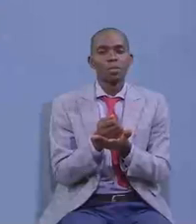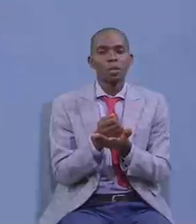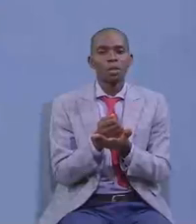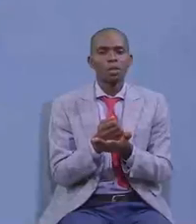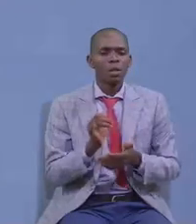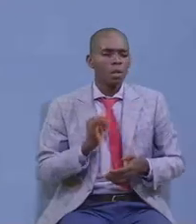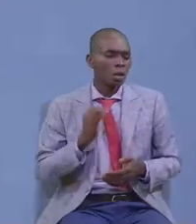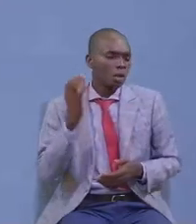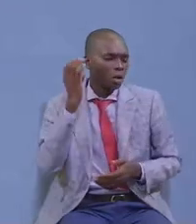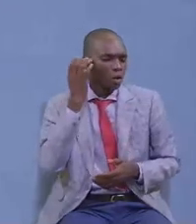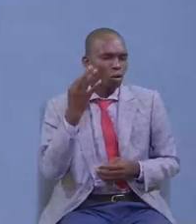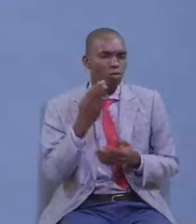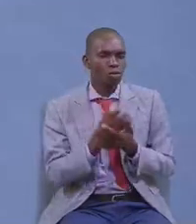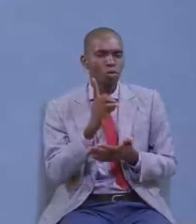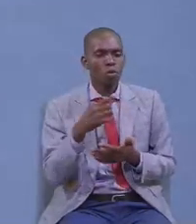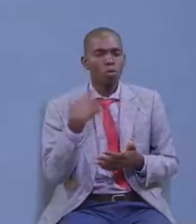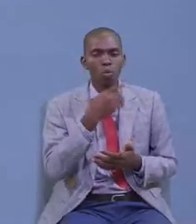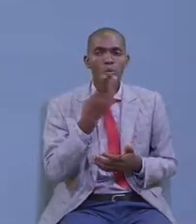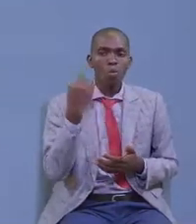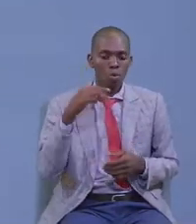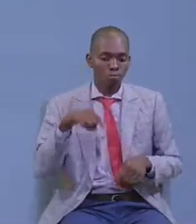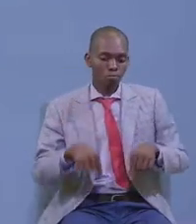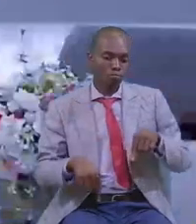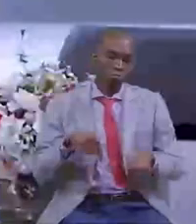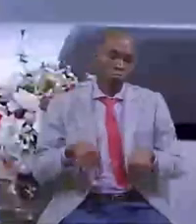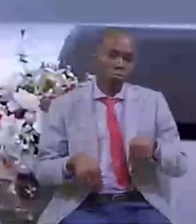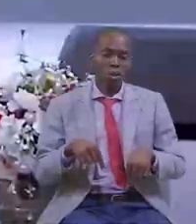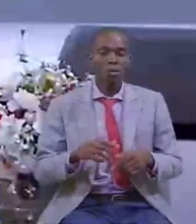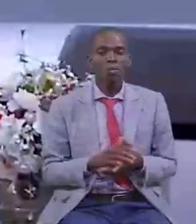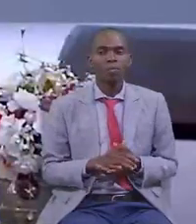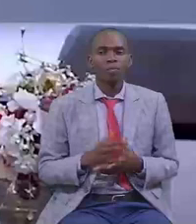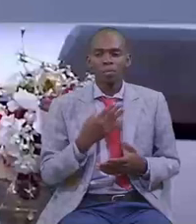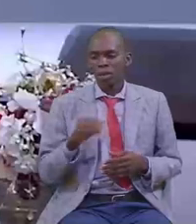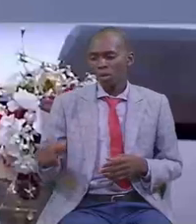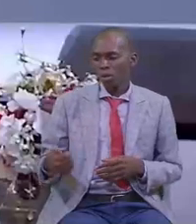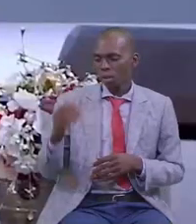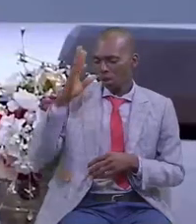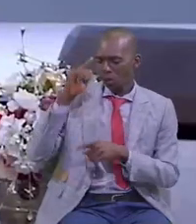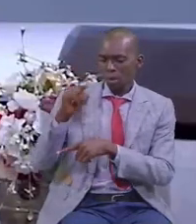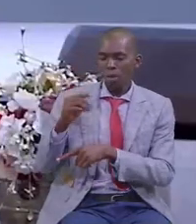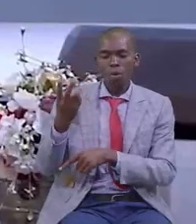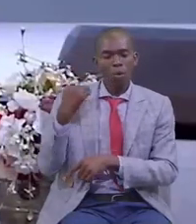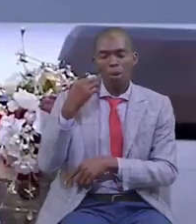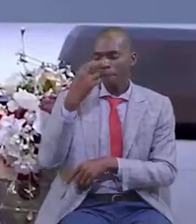J'ai entendu parler de quelqu'un qui était paralytique et l'autre était aveugle.